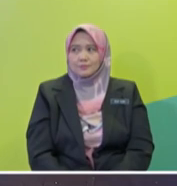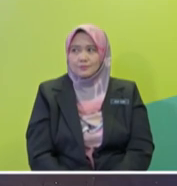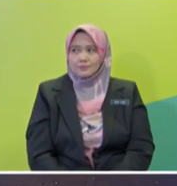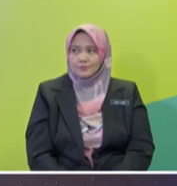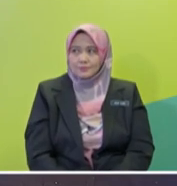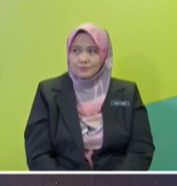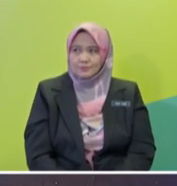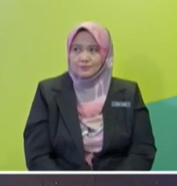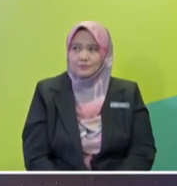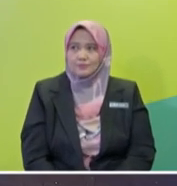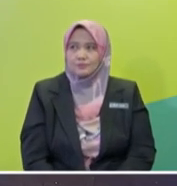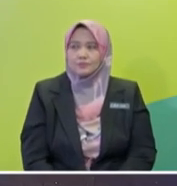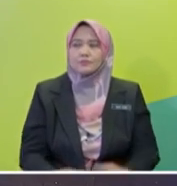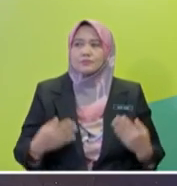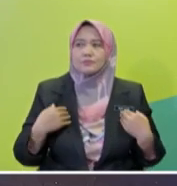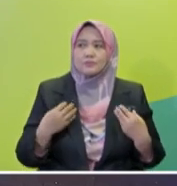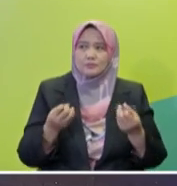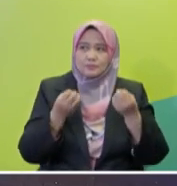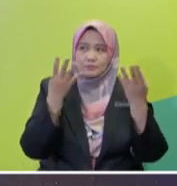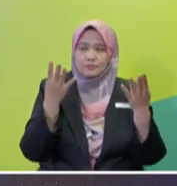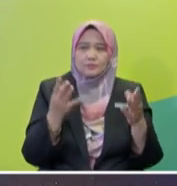Berapa jumlah